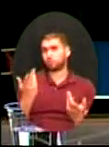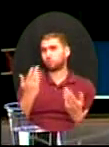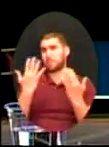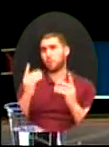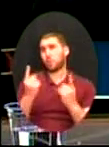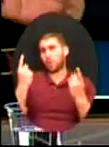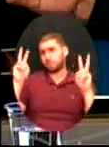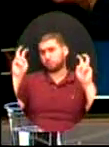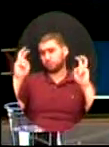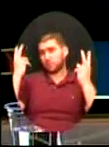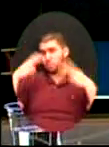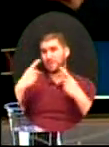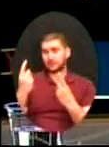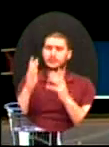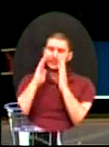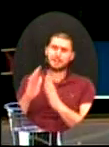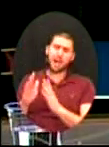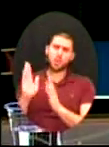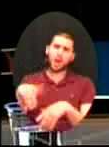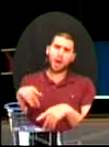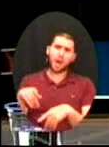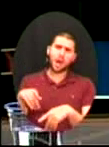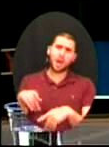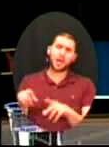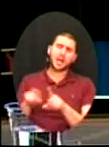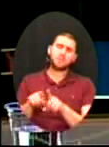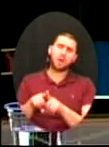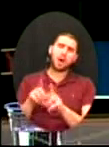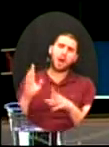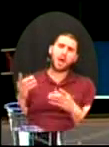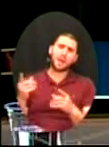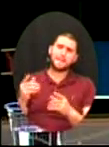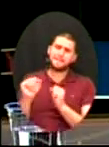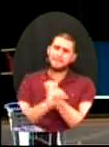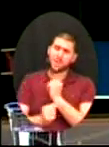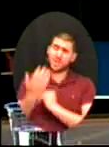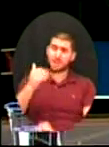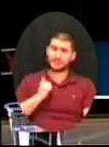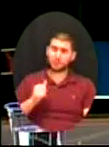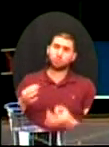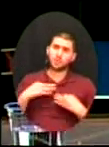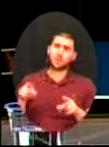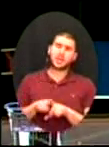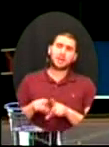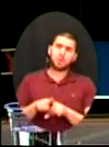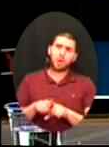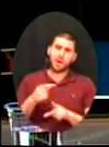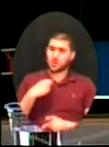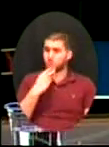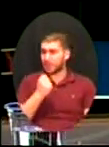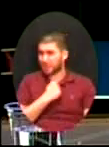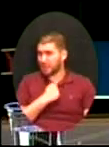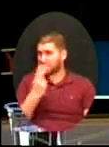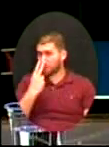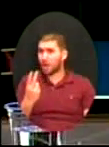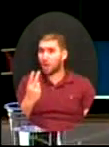מאליו לכאורה. ושמחנו על הדבר, על העדית, על העדות שבחברה. כן. המכינות הקדם צבאיות אצלנו זה כמעט גובל, אני יהודי דתי, לא אומר,